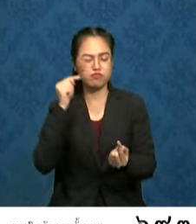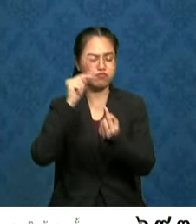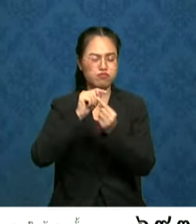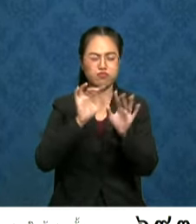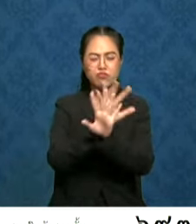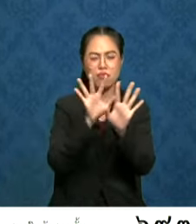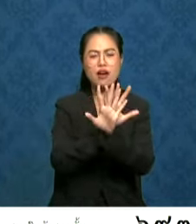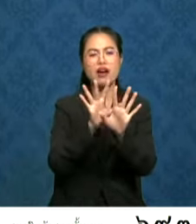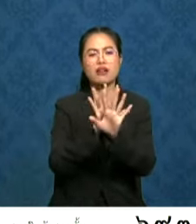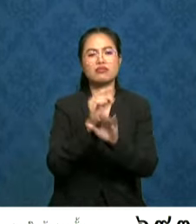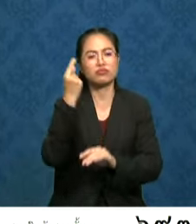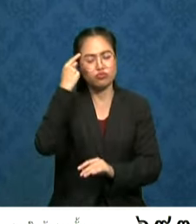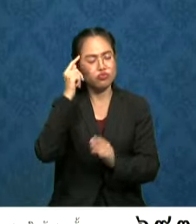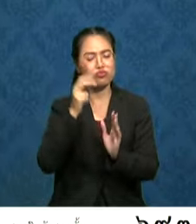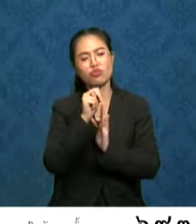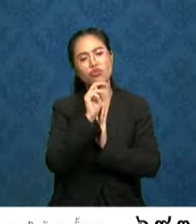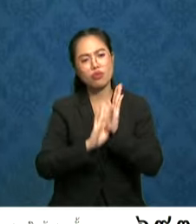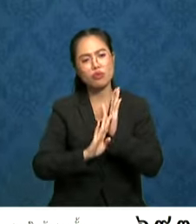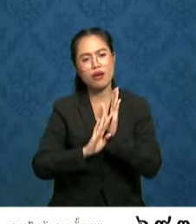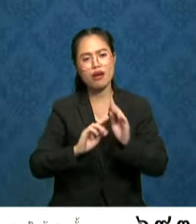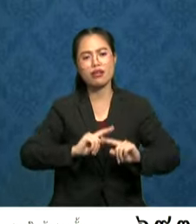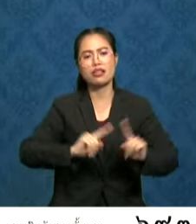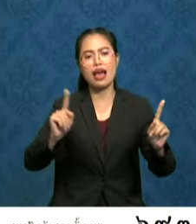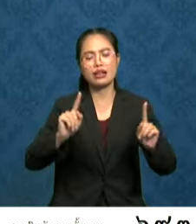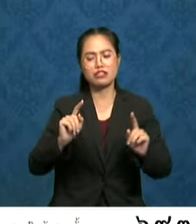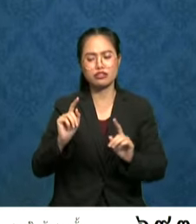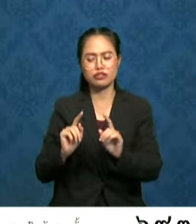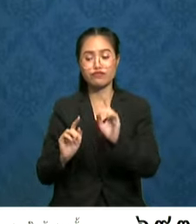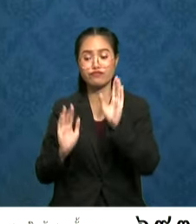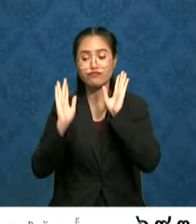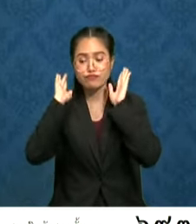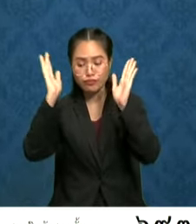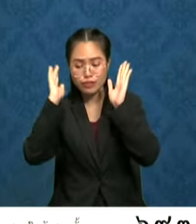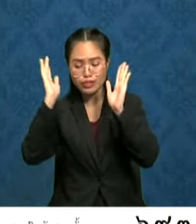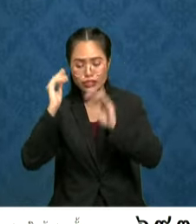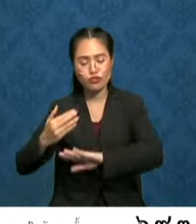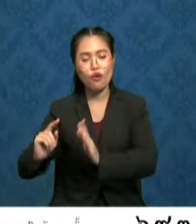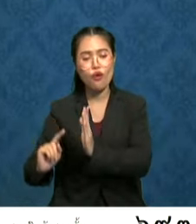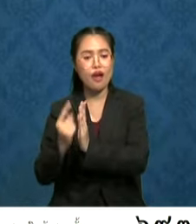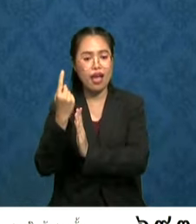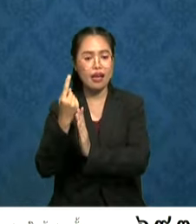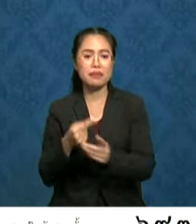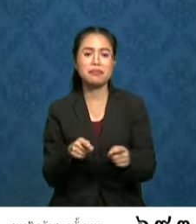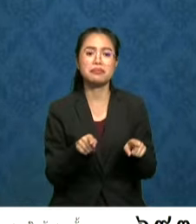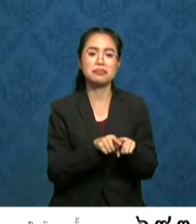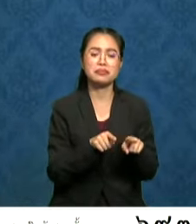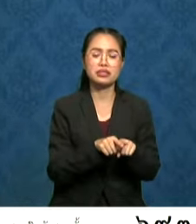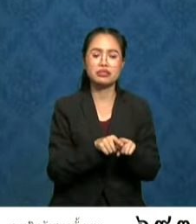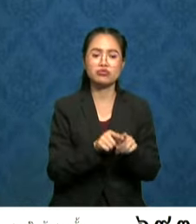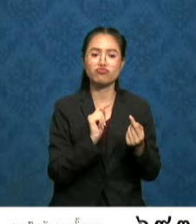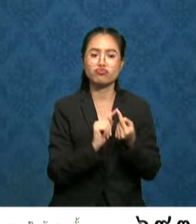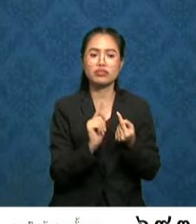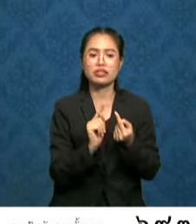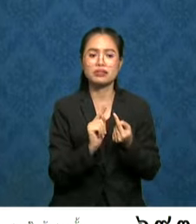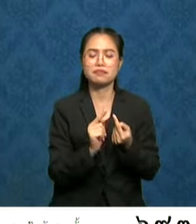มากจริงๆทำให้นโยบายเนี่มันก็ไม่ค่อยเหมือนกับที่หาเสียงไว้แล้วนะคะเอิ่มแต่มันกลับไปเหมือนกับอย่างอื่นแทนค่ะก็คือ